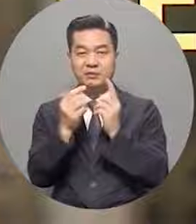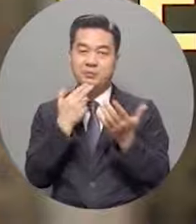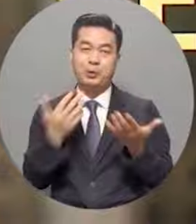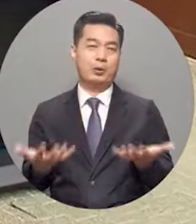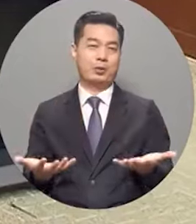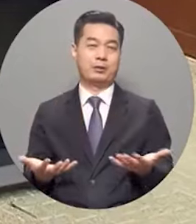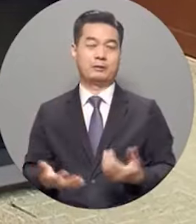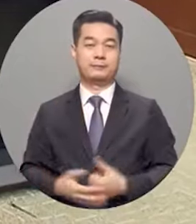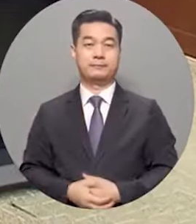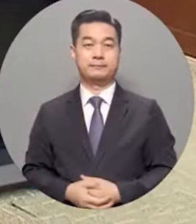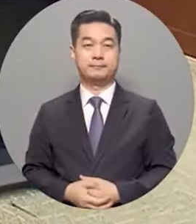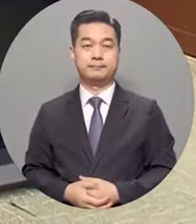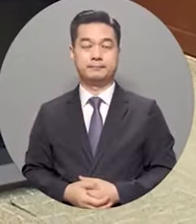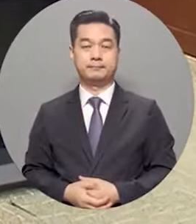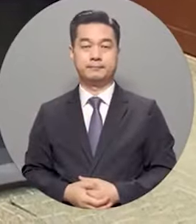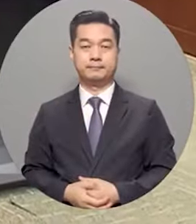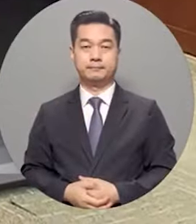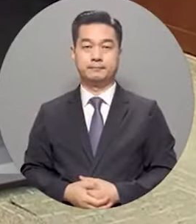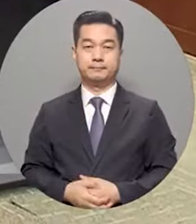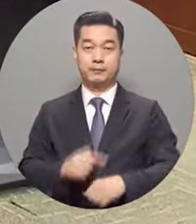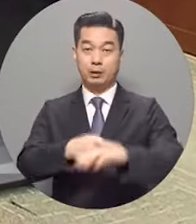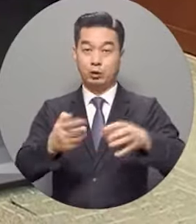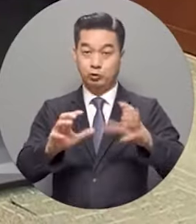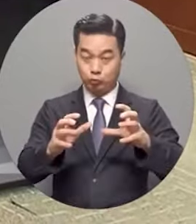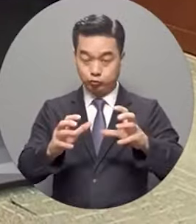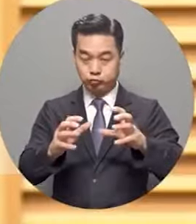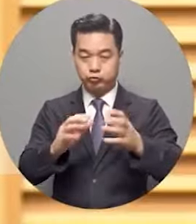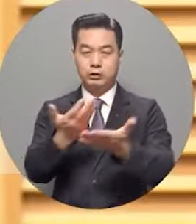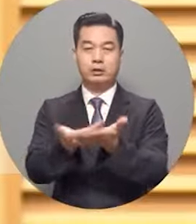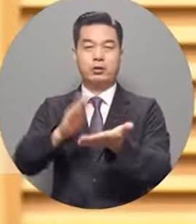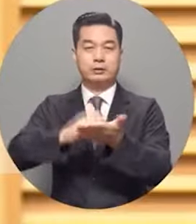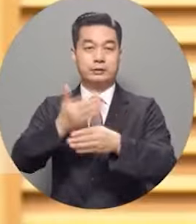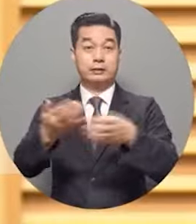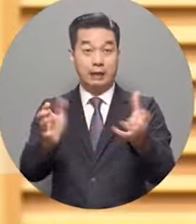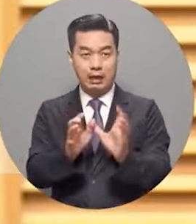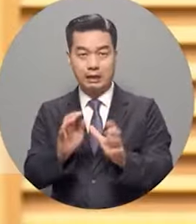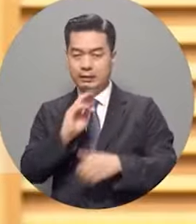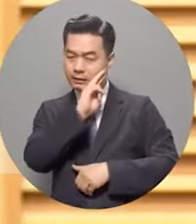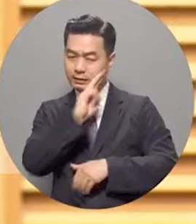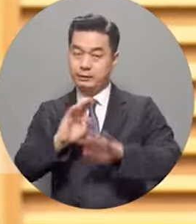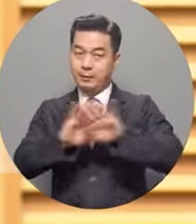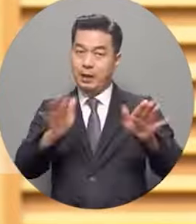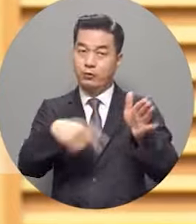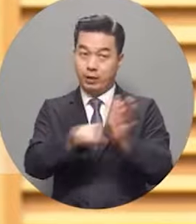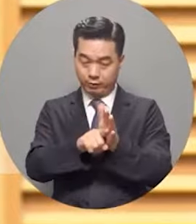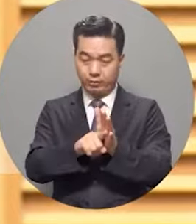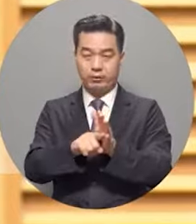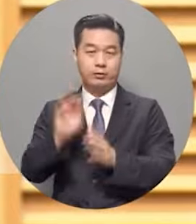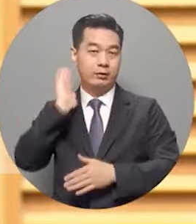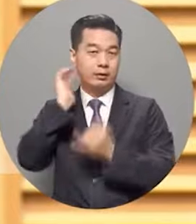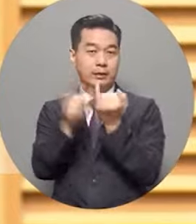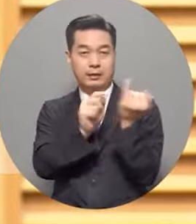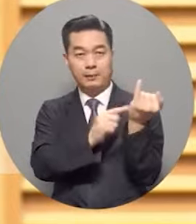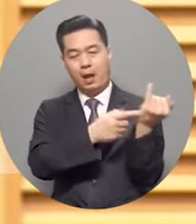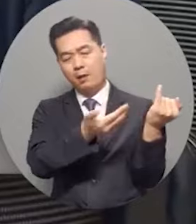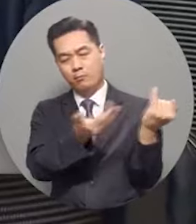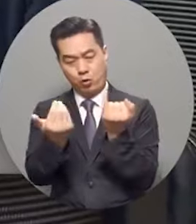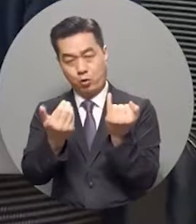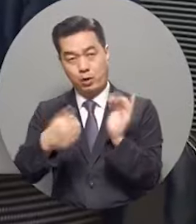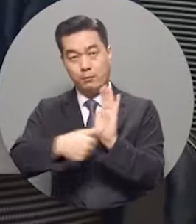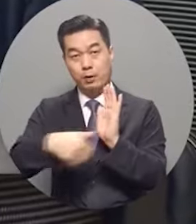분위기입니다. 조국 혁신당은 검찰이 의심을 벗으려면 김건희 여사를 공개 소환해 명품백 의혹